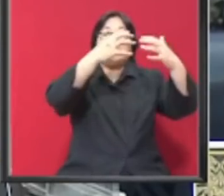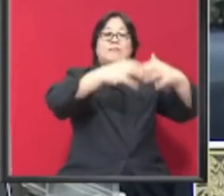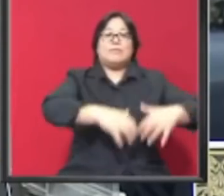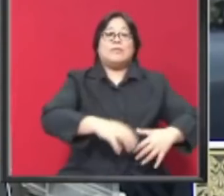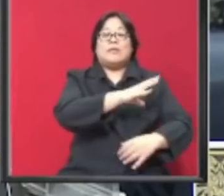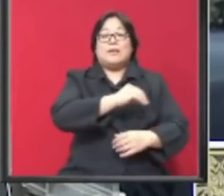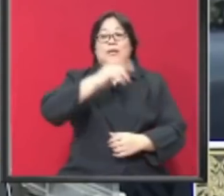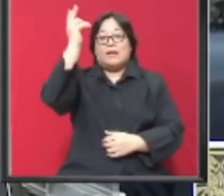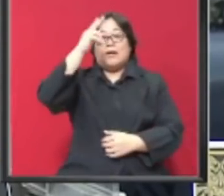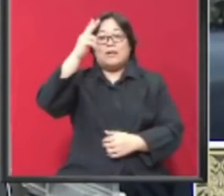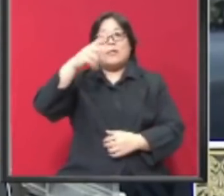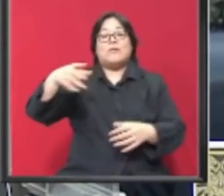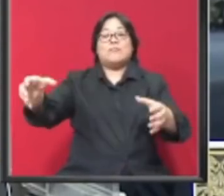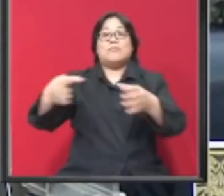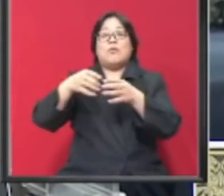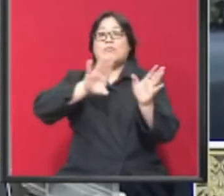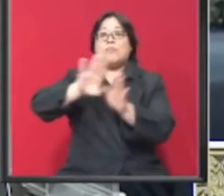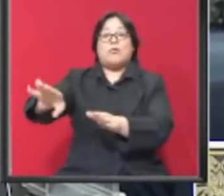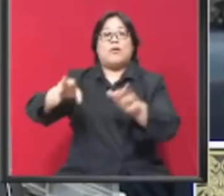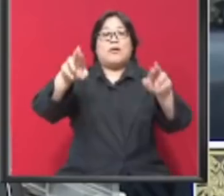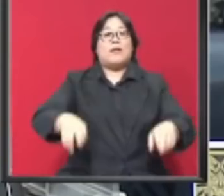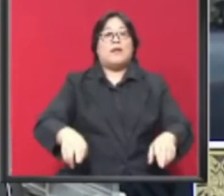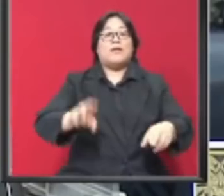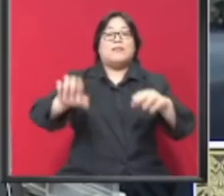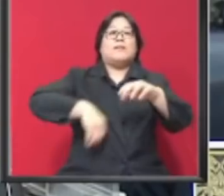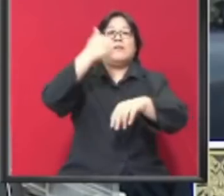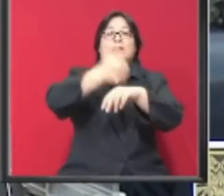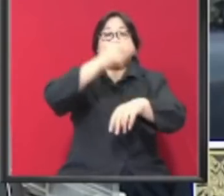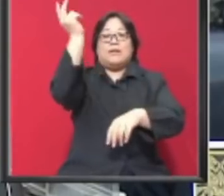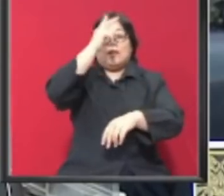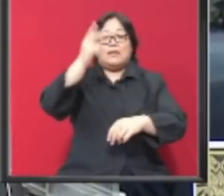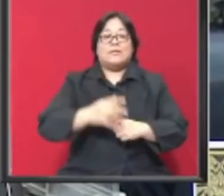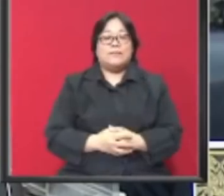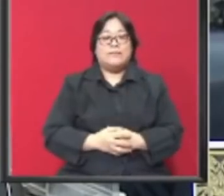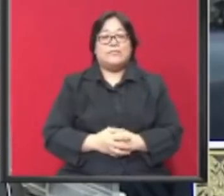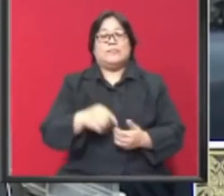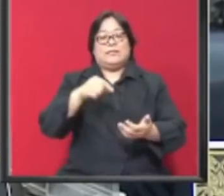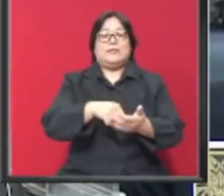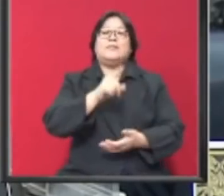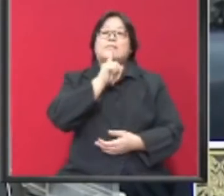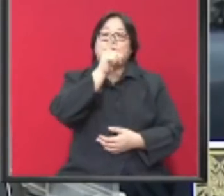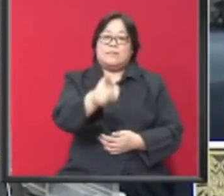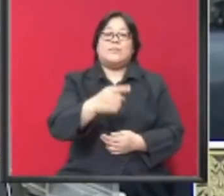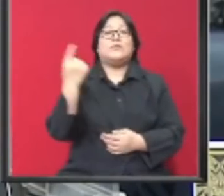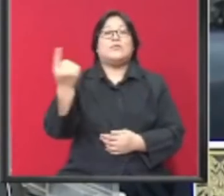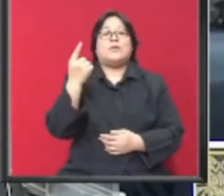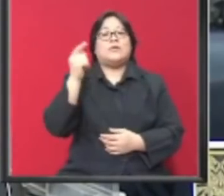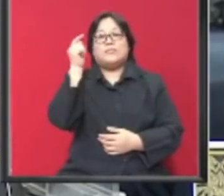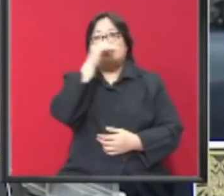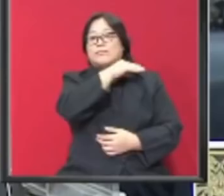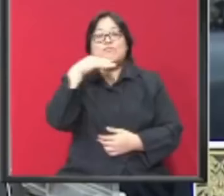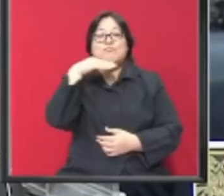dan kerajaan oleh puak yang ditolak oleh rakyat mendiri kerajaan ini sebenarnya adalah satu